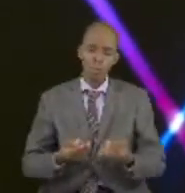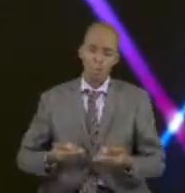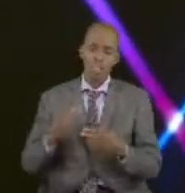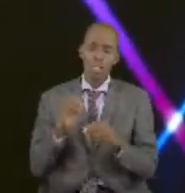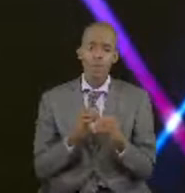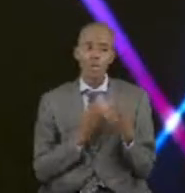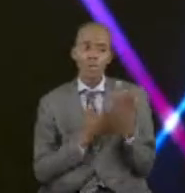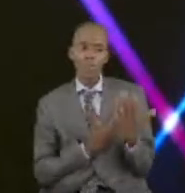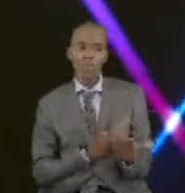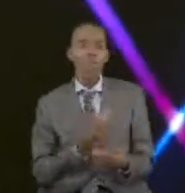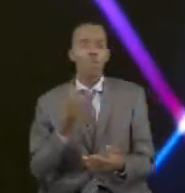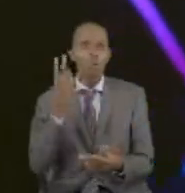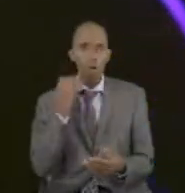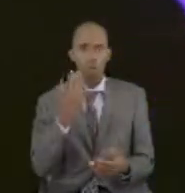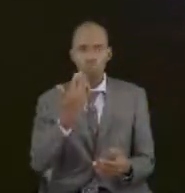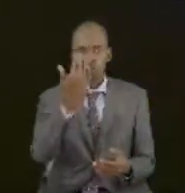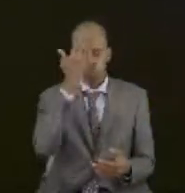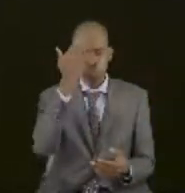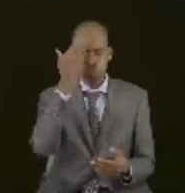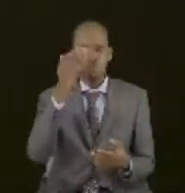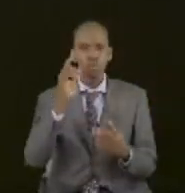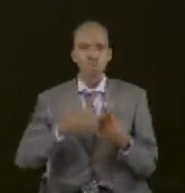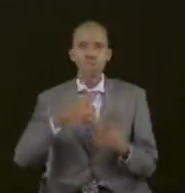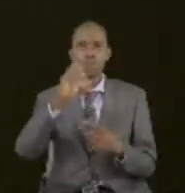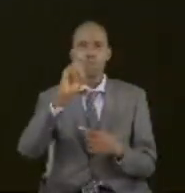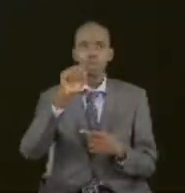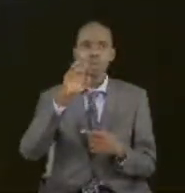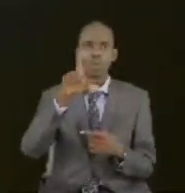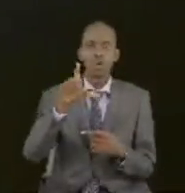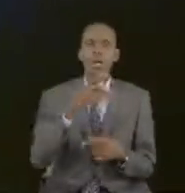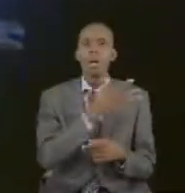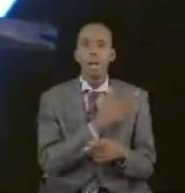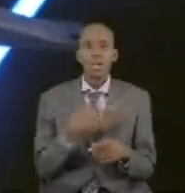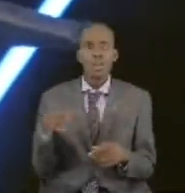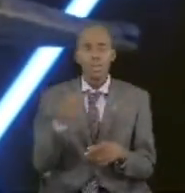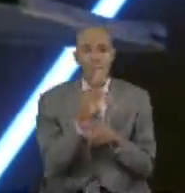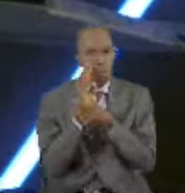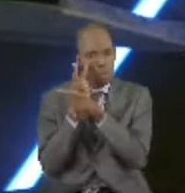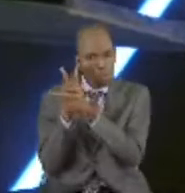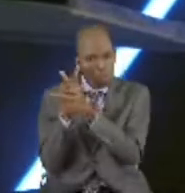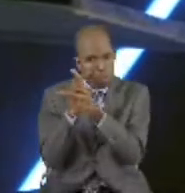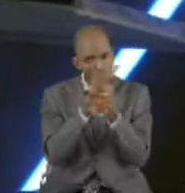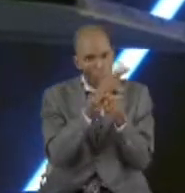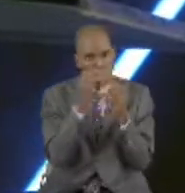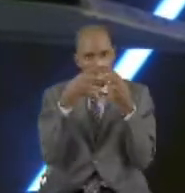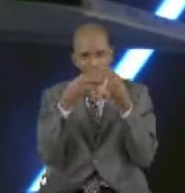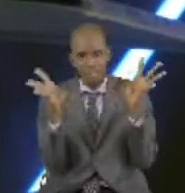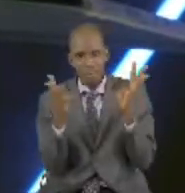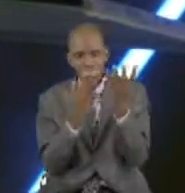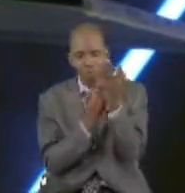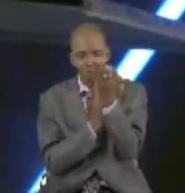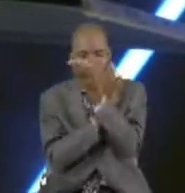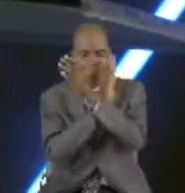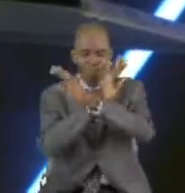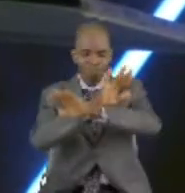de soloq en garde elle est porteuse jour et nuit afin de lui ôter la vie